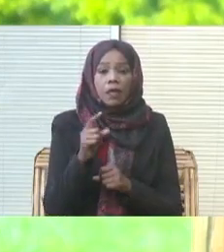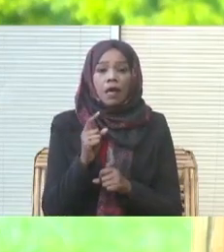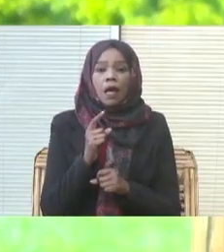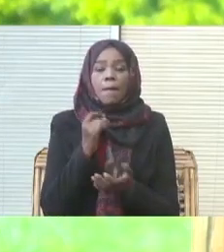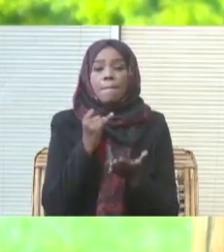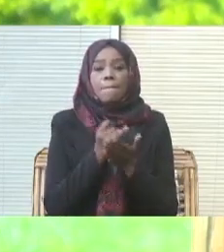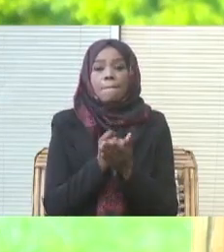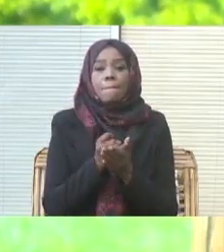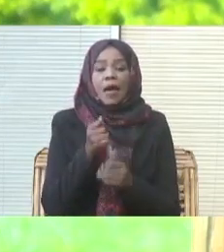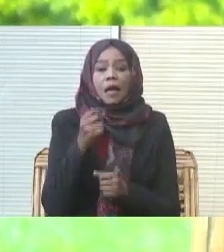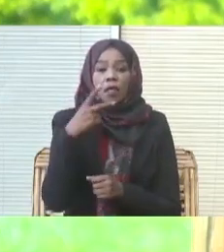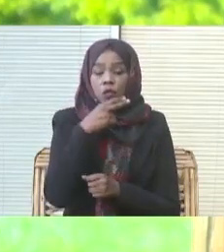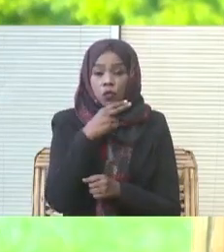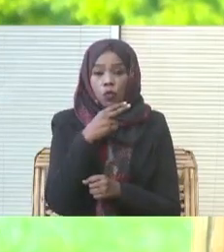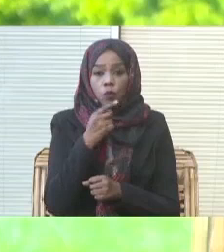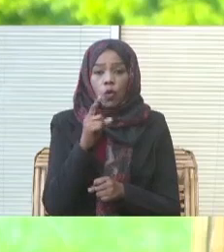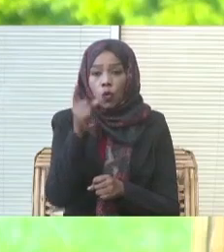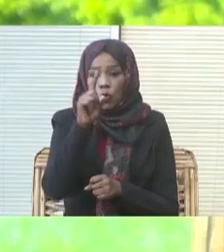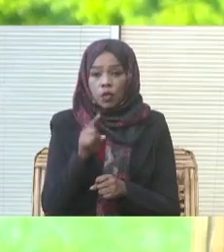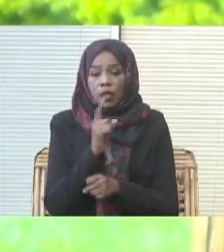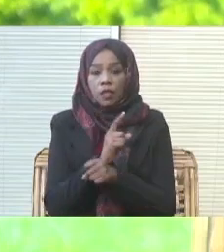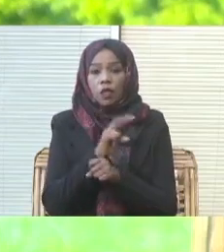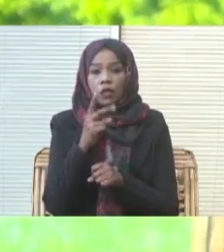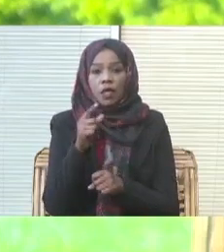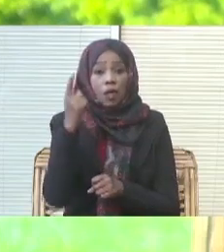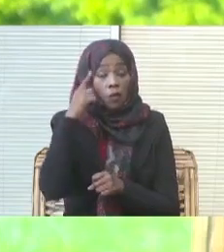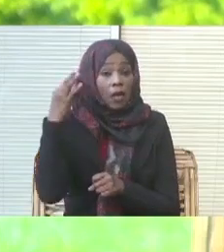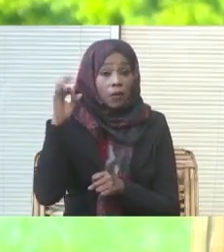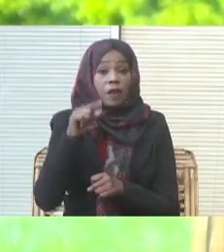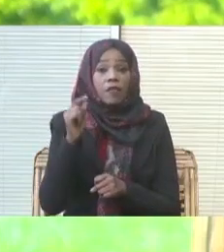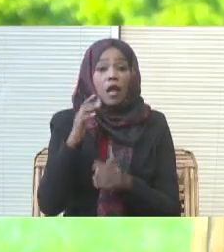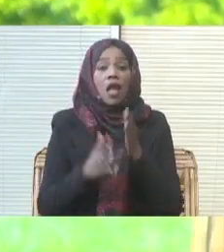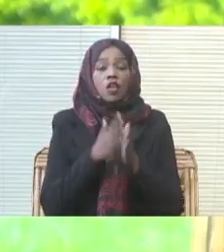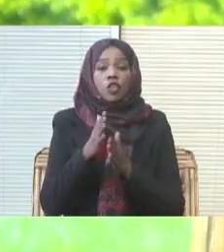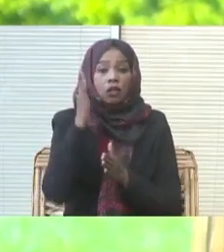محد الأمل. سألنا الأساتذة هناك عندهم خبرة في الإشارة